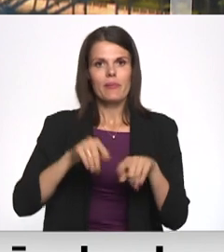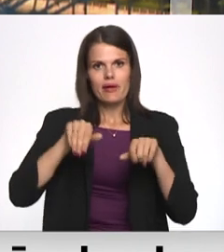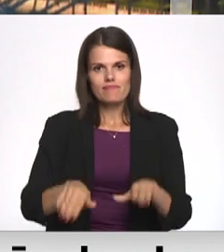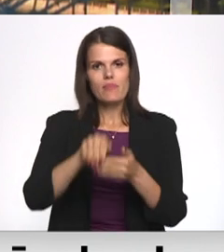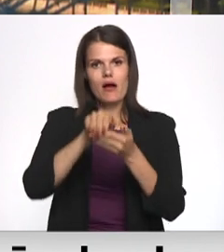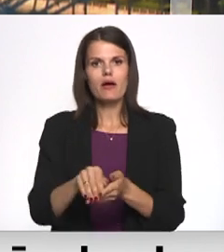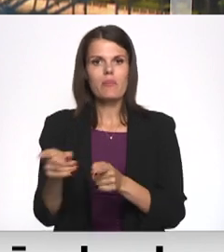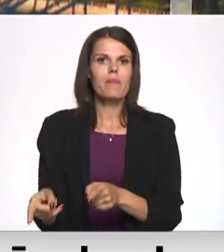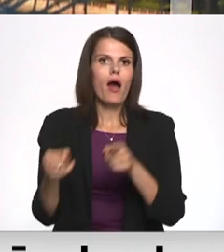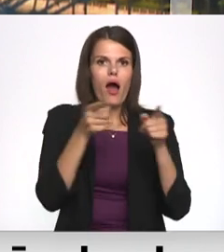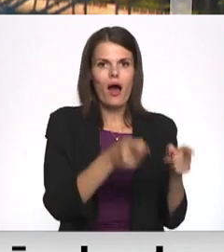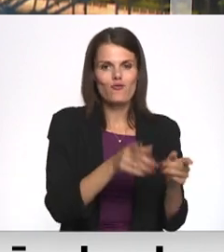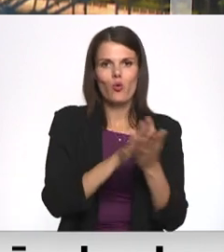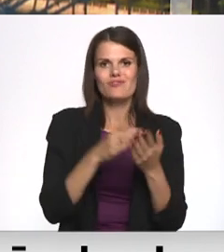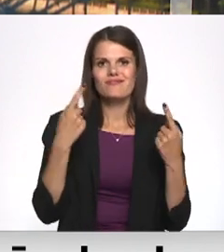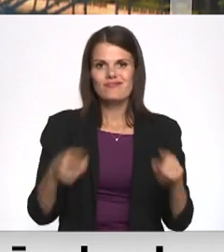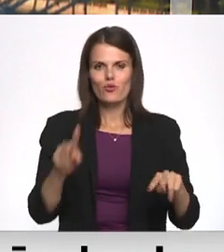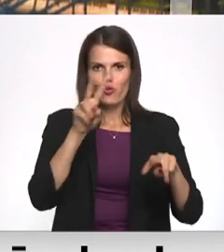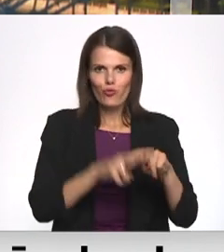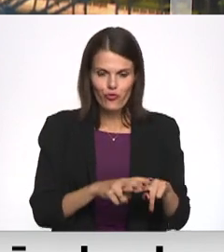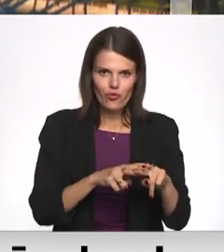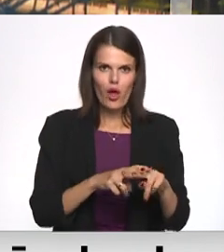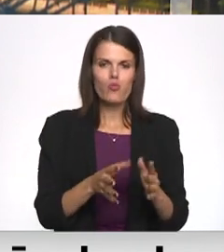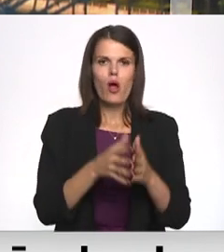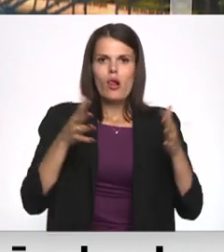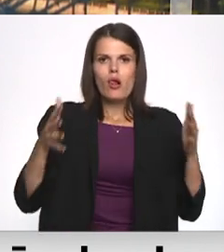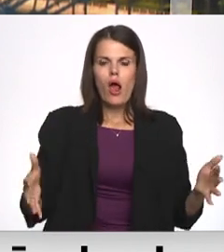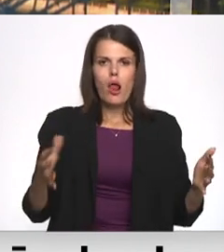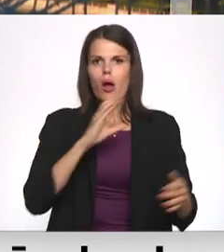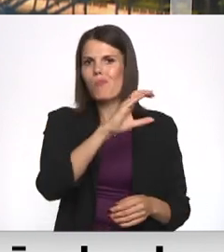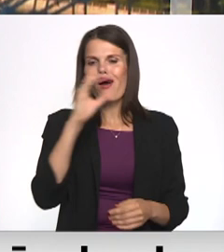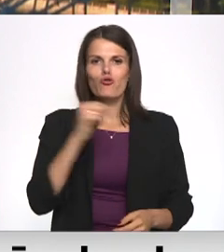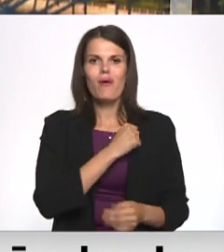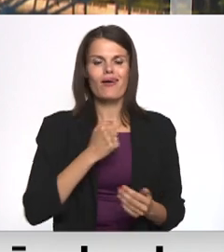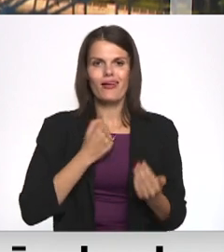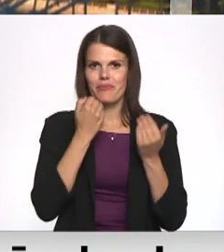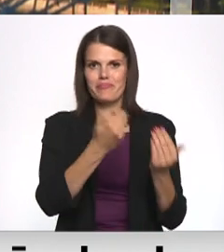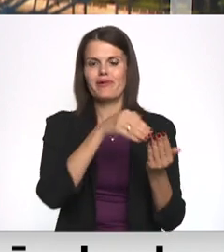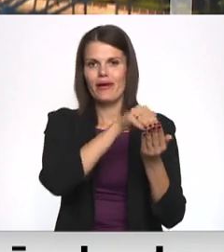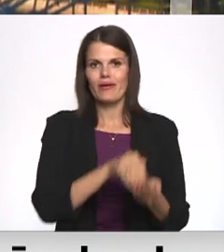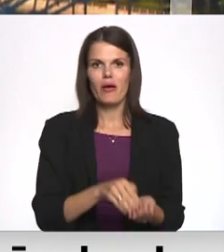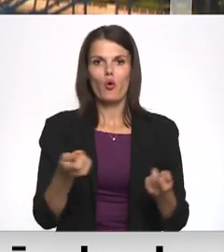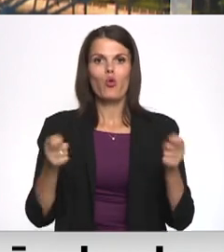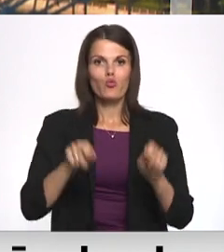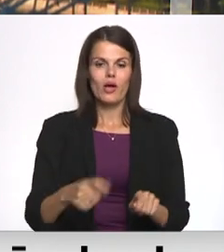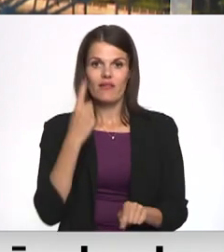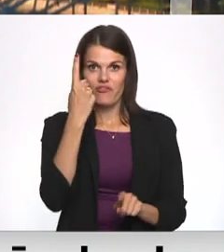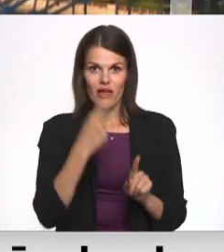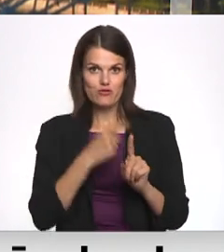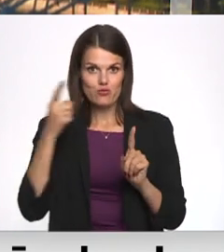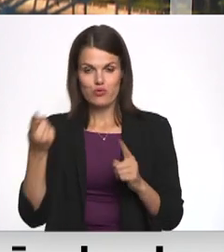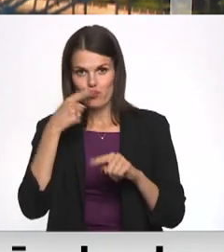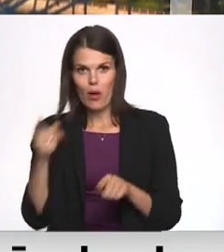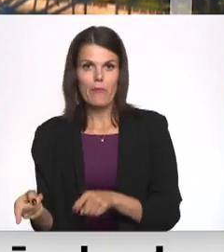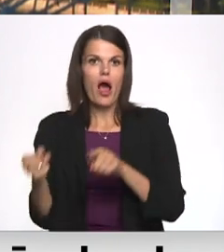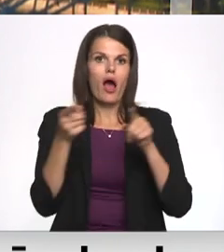kapus pārcelt uz Nīkrācas pagastā esošajiem daudz lielākiem padomju karavīru kapiem. Noslēdzoties vienam posmam no